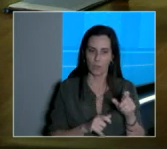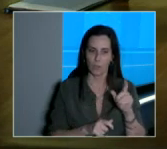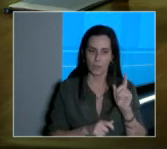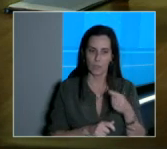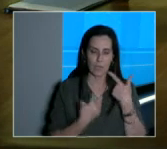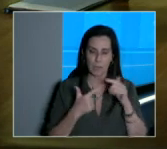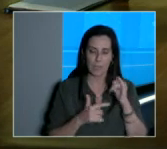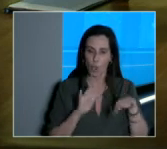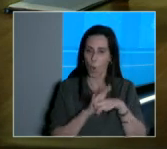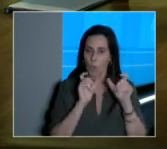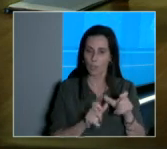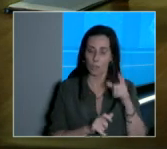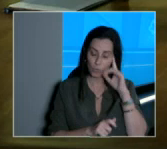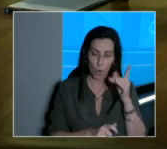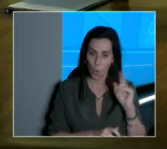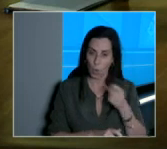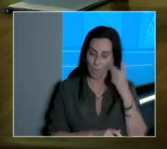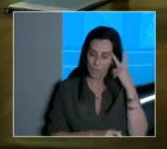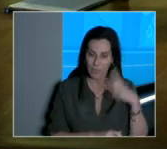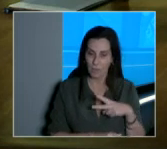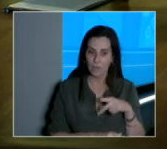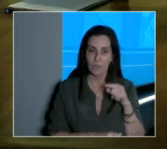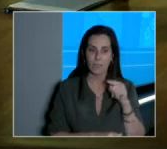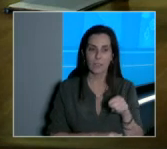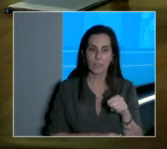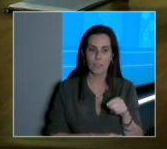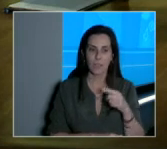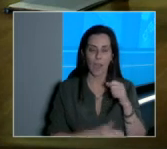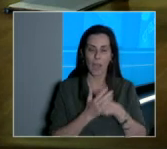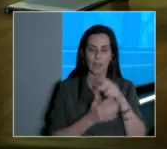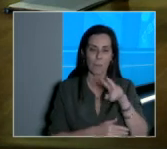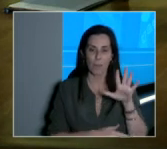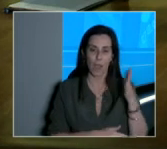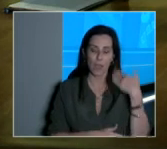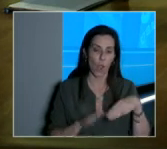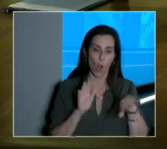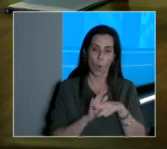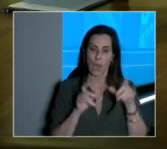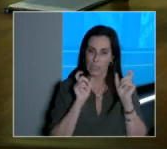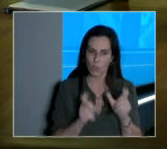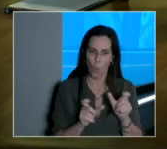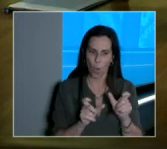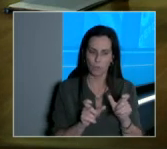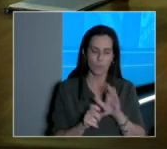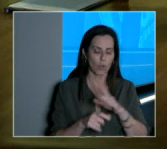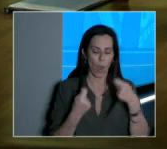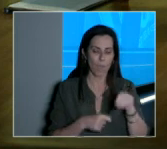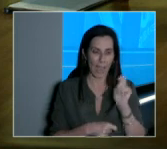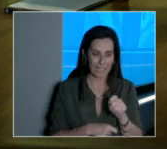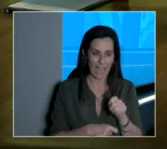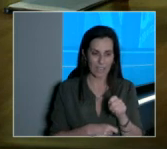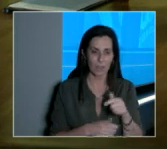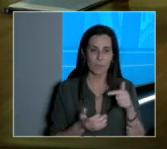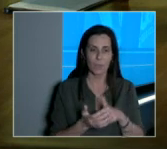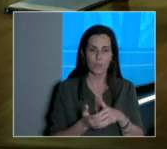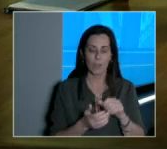להזמין איזה חוק חסינות, כי אני חושב שאולי לא כולם יודעים. מדובר פה, עד שנת 2005 היה חוק חסינות, שכל חבר כנסת,